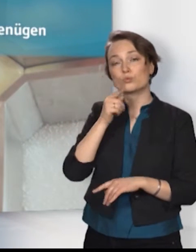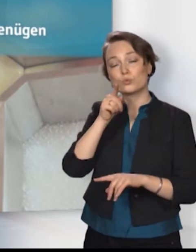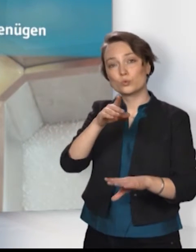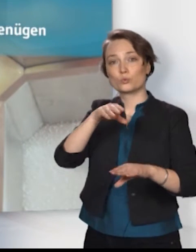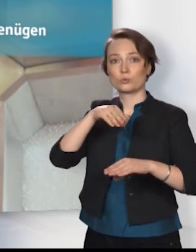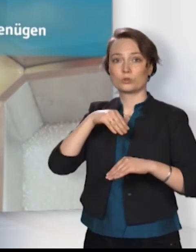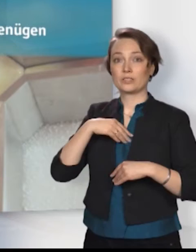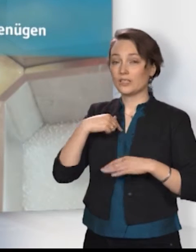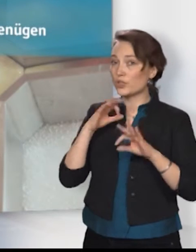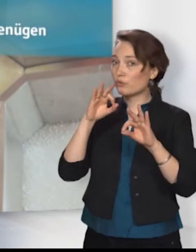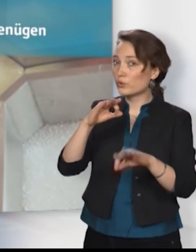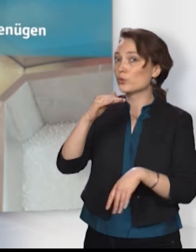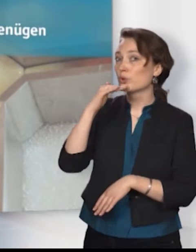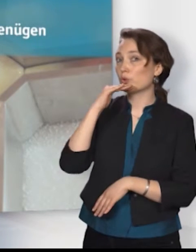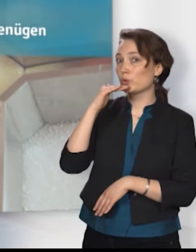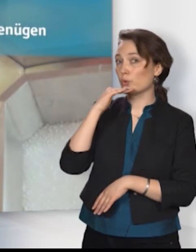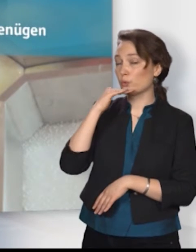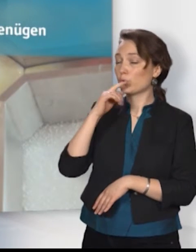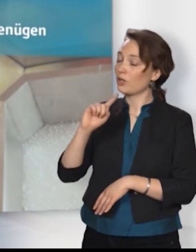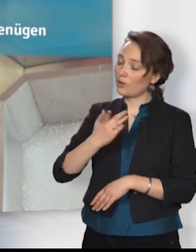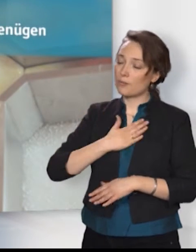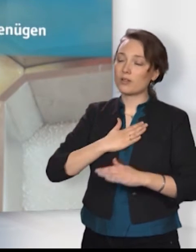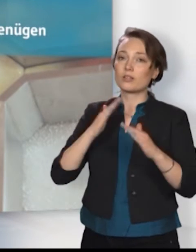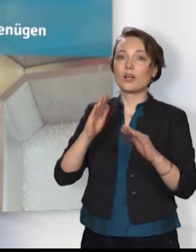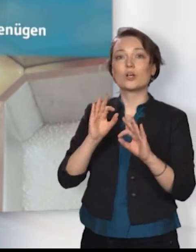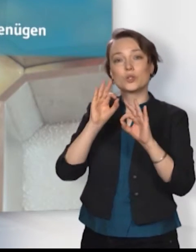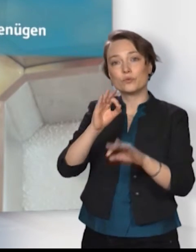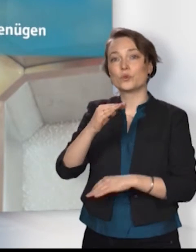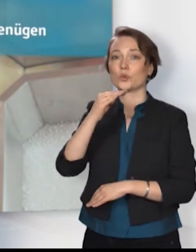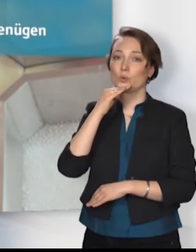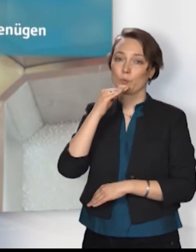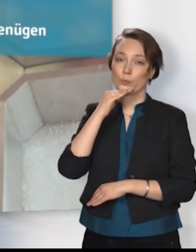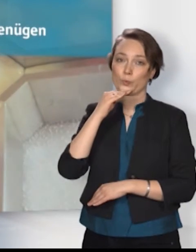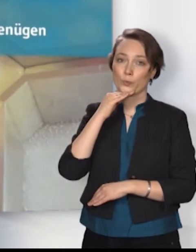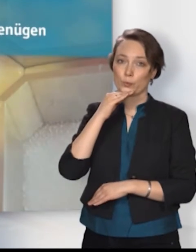Lass die an mir, an meiner Gnade genügen.